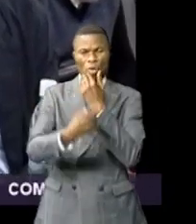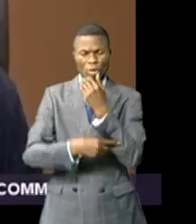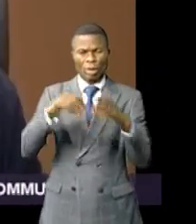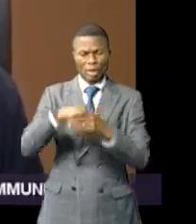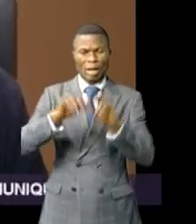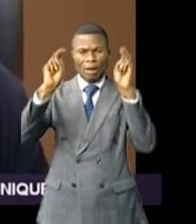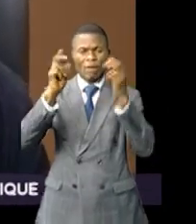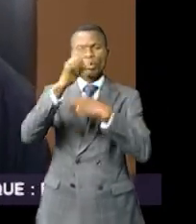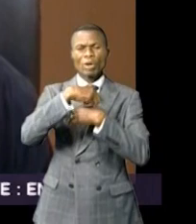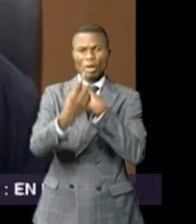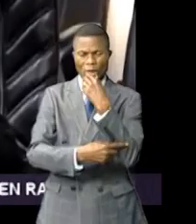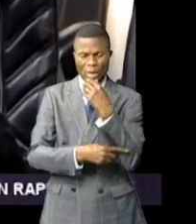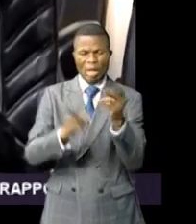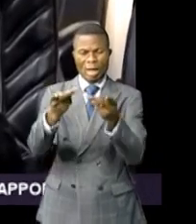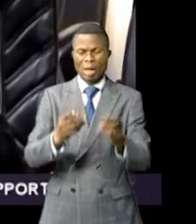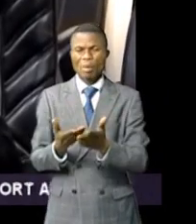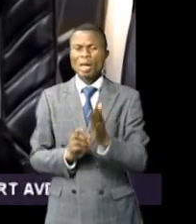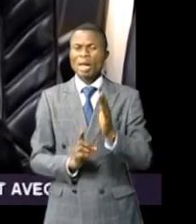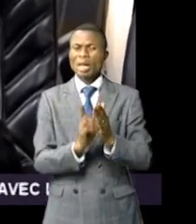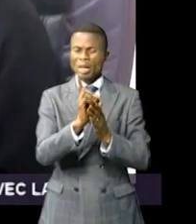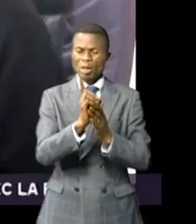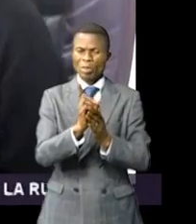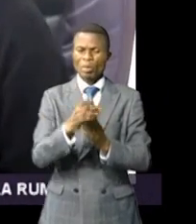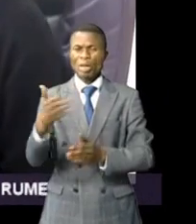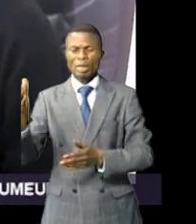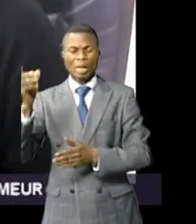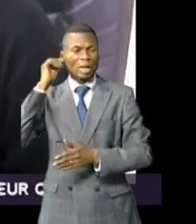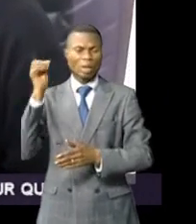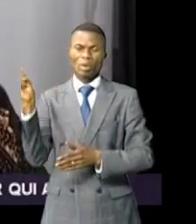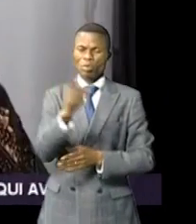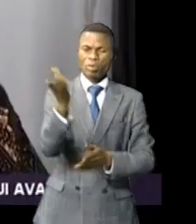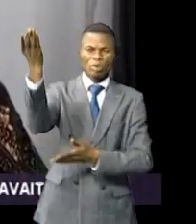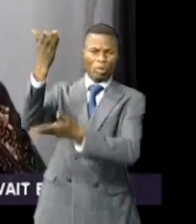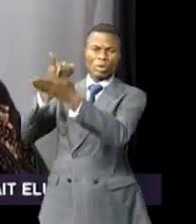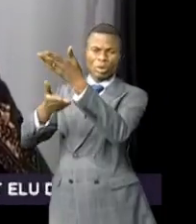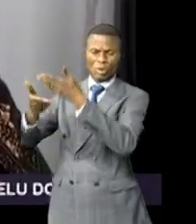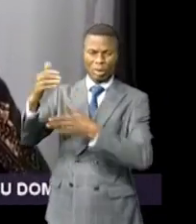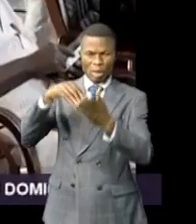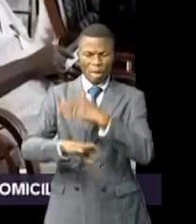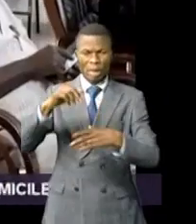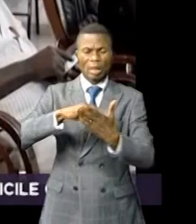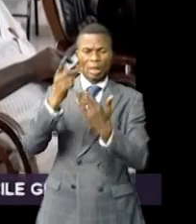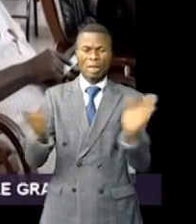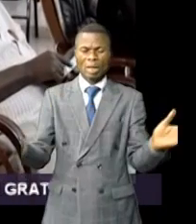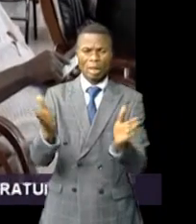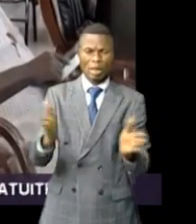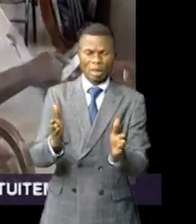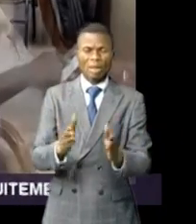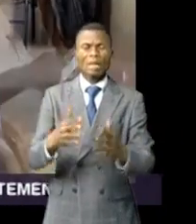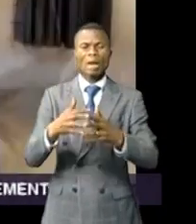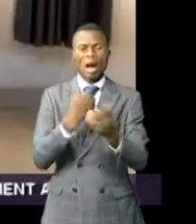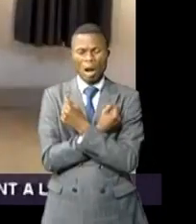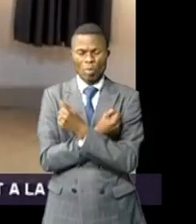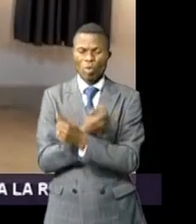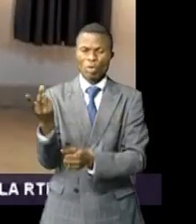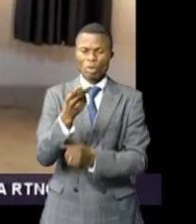Goma devenir un point focal de l'extension des produits du Kenya vers d'autres milieux, car cela s'inscrit dans le cadre du renforcement de la fraternité. Si